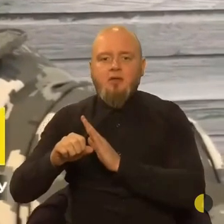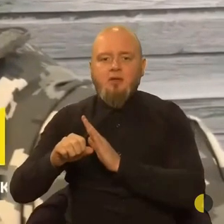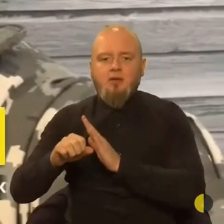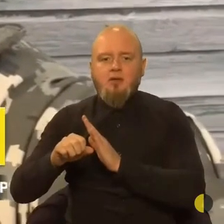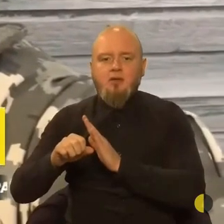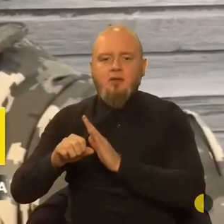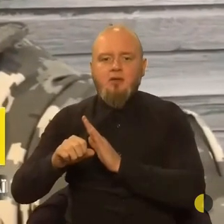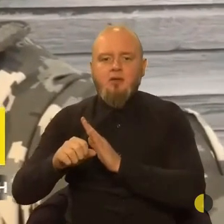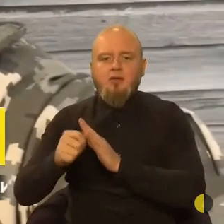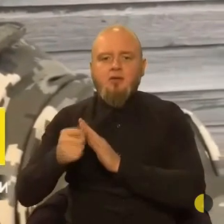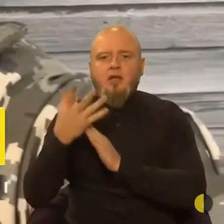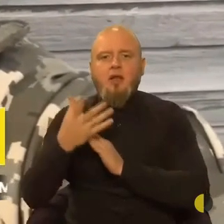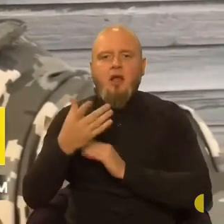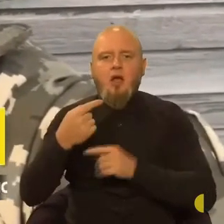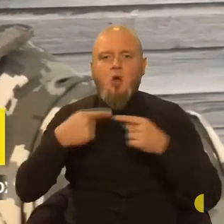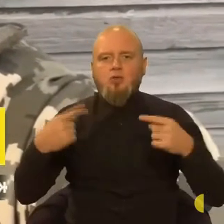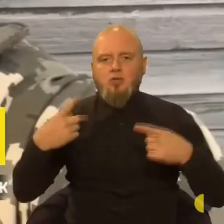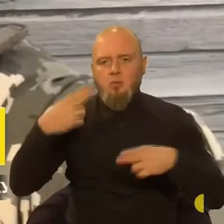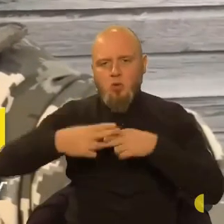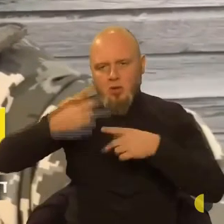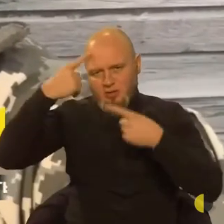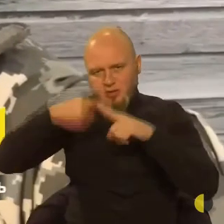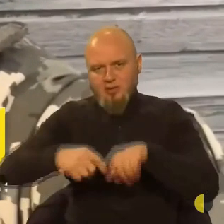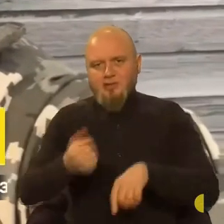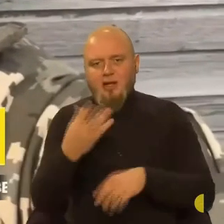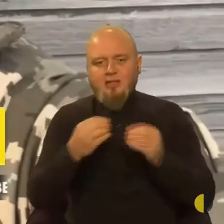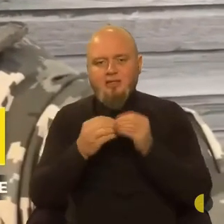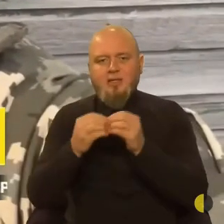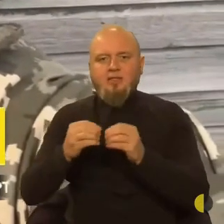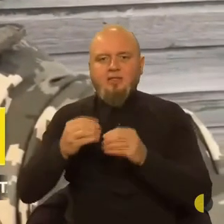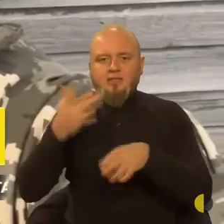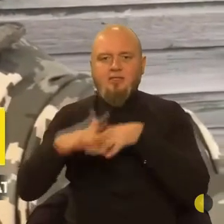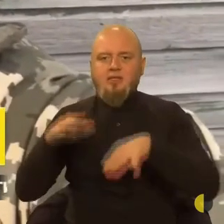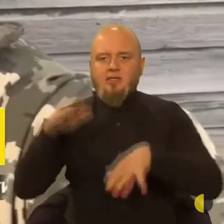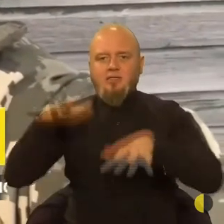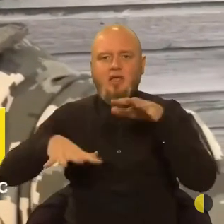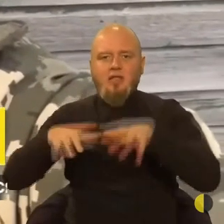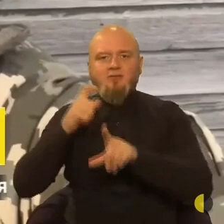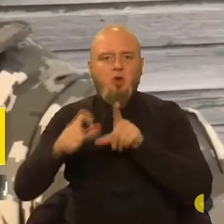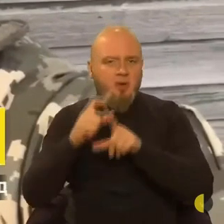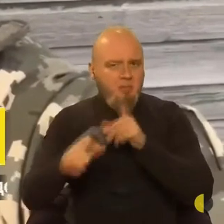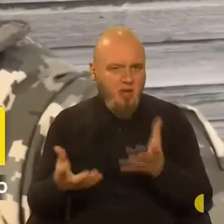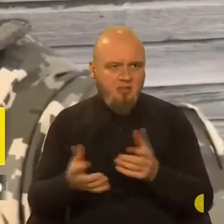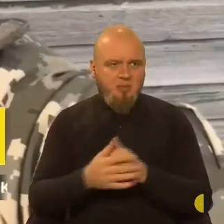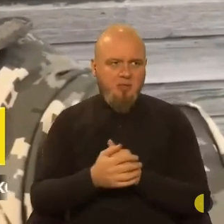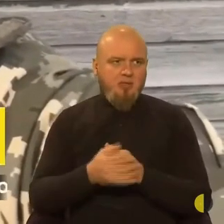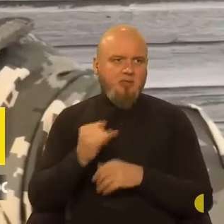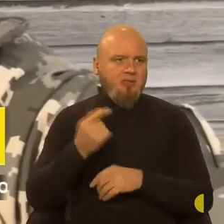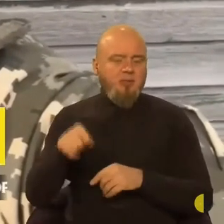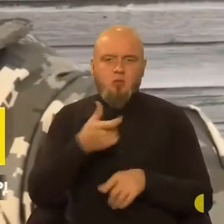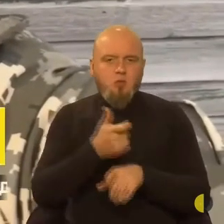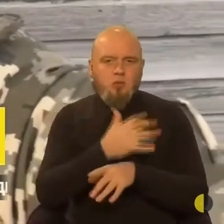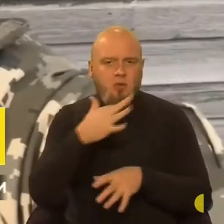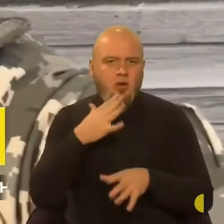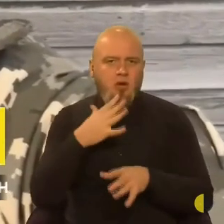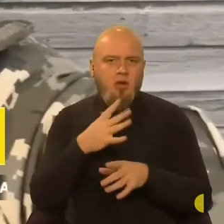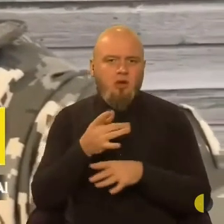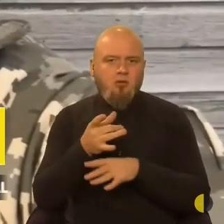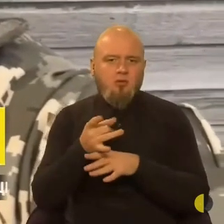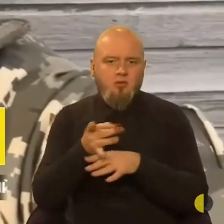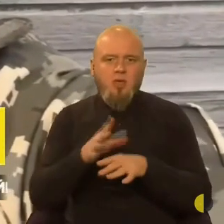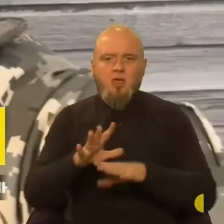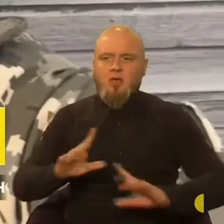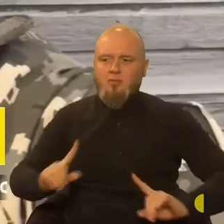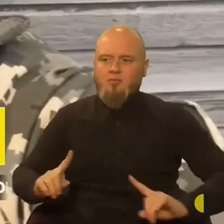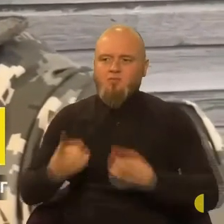десятків одиниць бронетехніки, декілька десятків знищених складів з боєприпасами, і там дуже багато вогнарів, і брали в